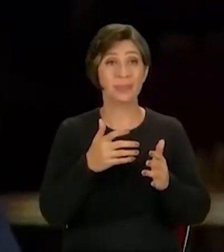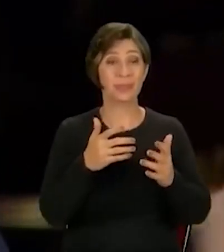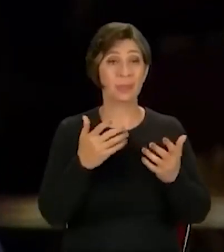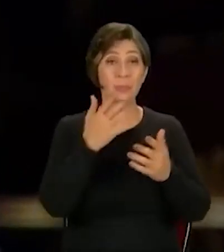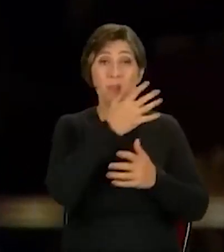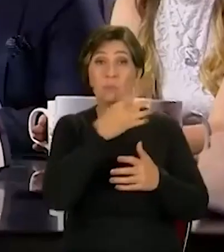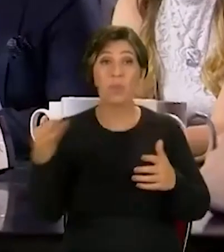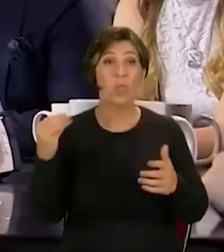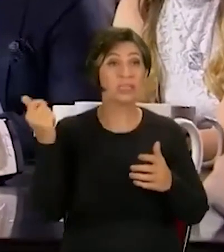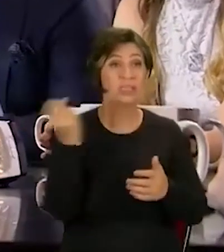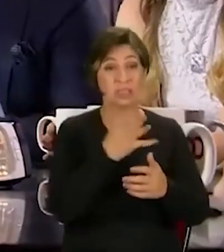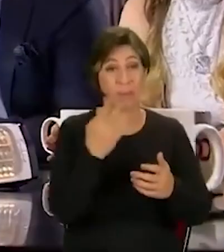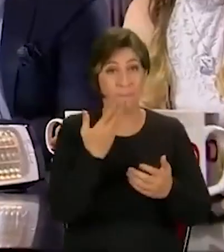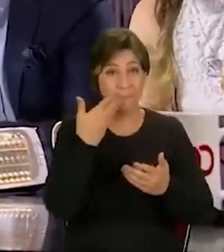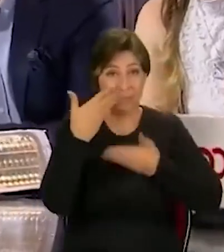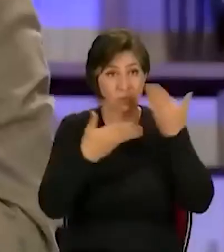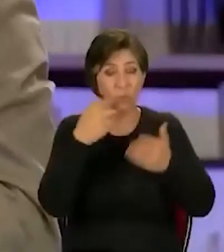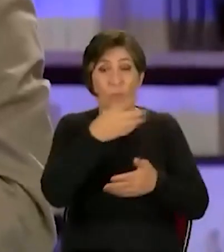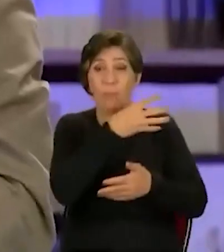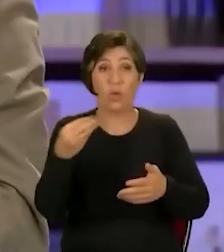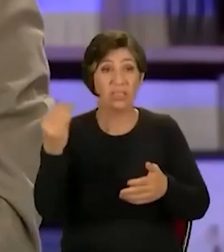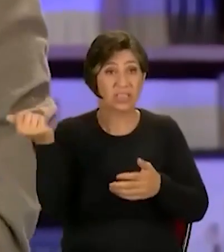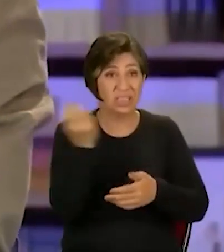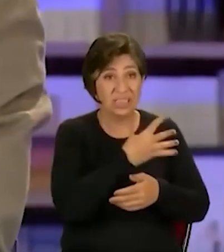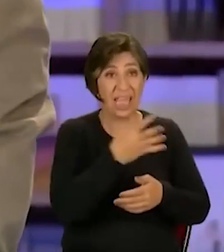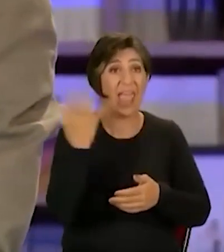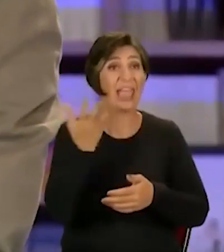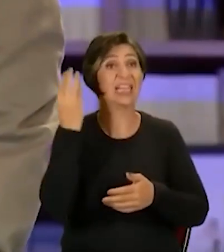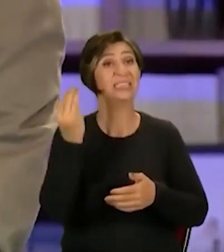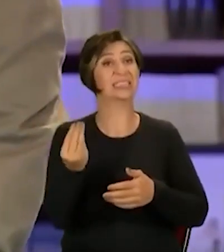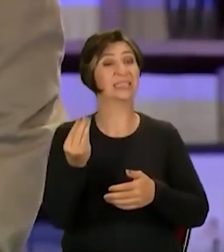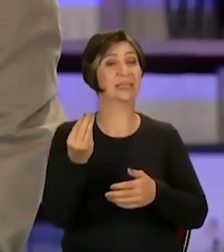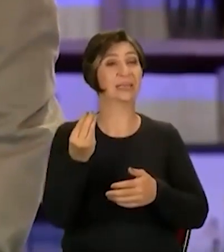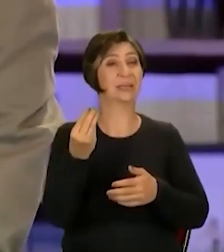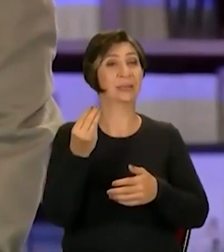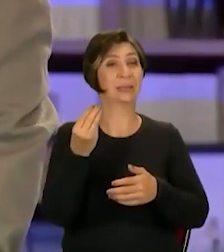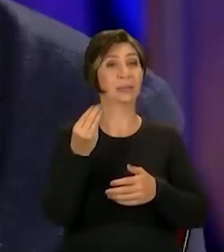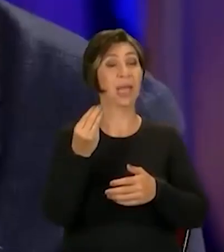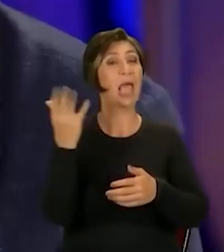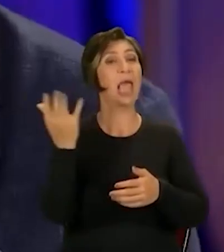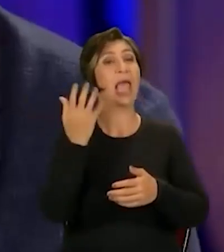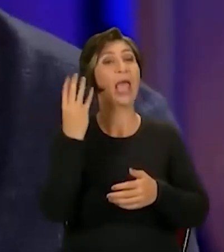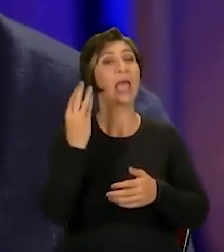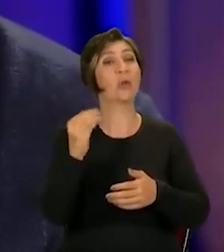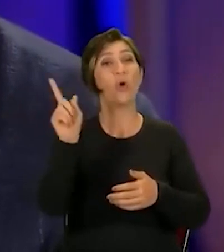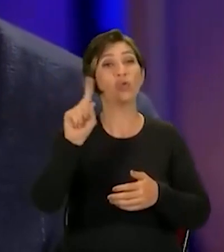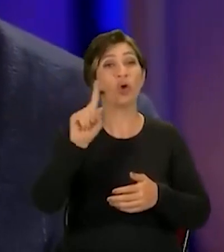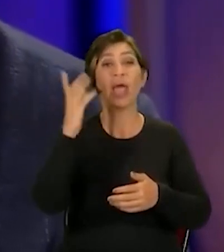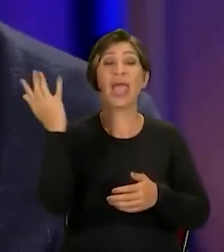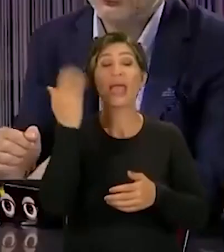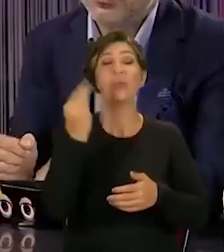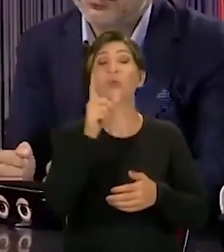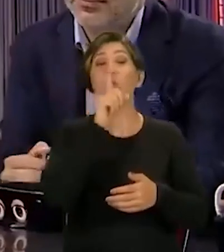Yani milyonlarca kişiden bahsediyoruz ve bu milyonlarca kişinin en iyisini, en iyi onunu, en